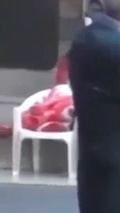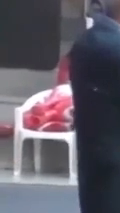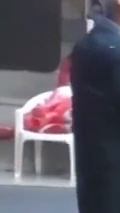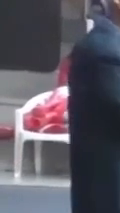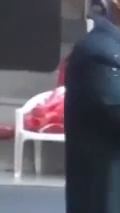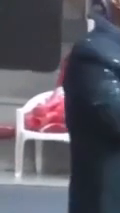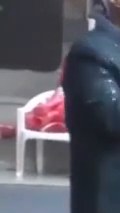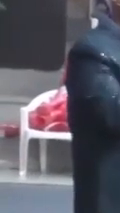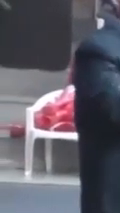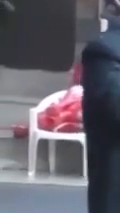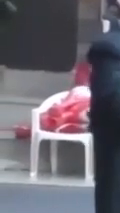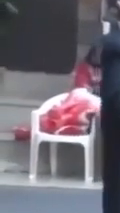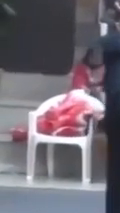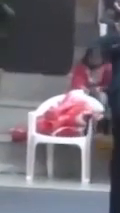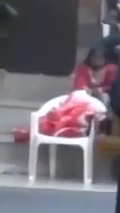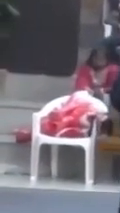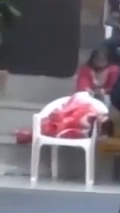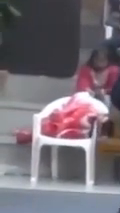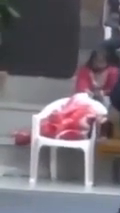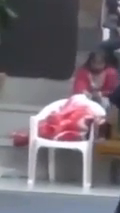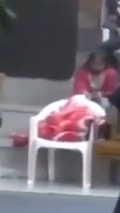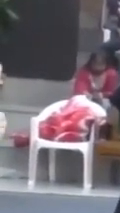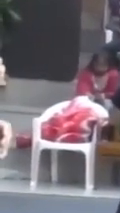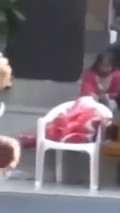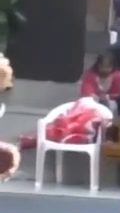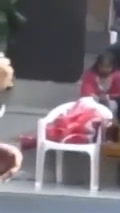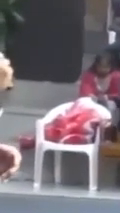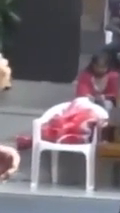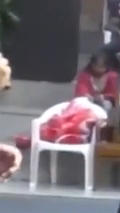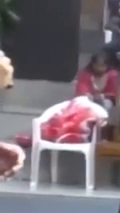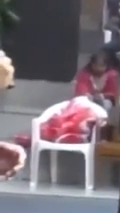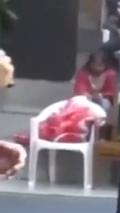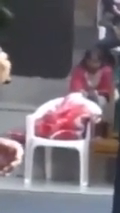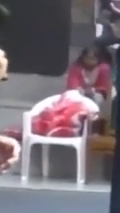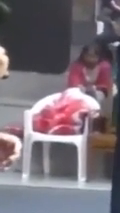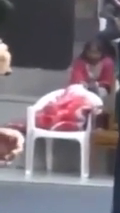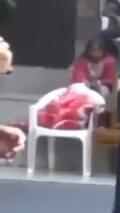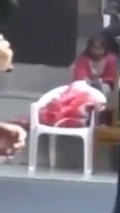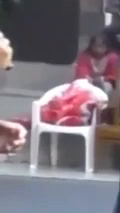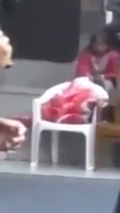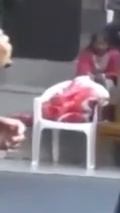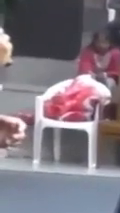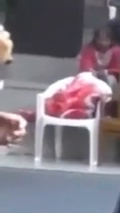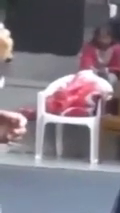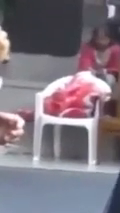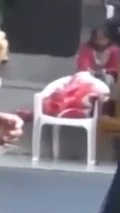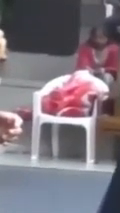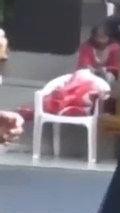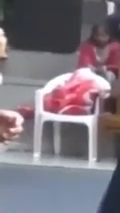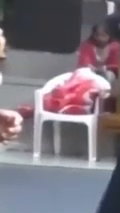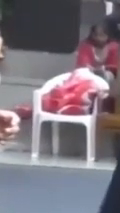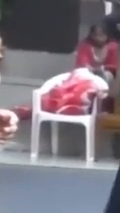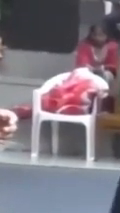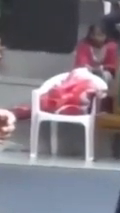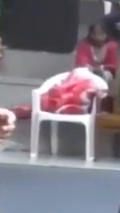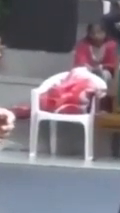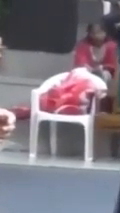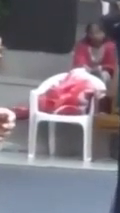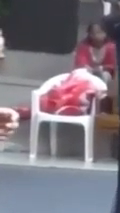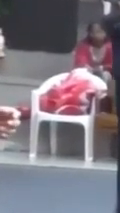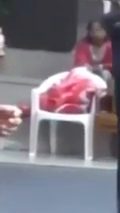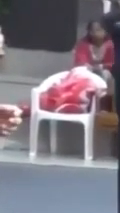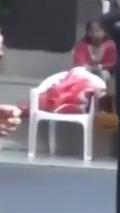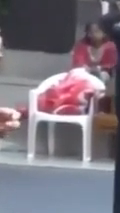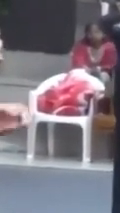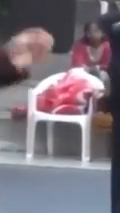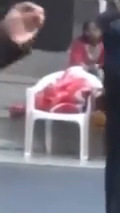మన ప్రాణము ఆత్మ దేవుని చెంతకు వెళ్తాయి. By the strength of the bread of life, word of life, the living waters that we have